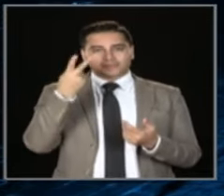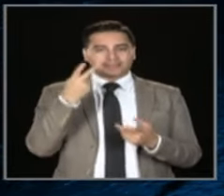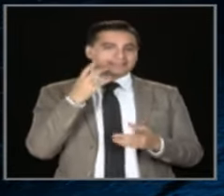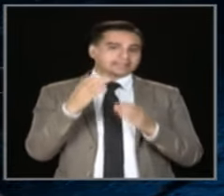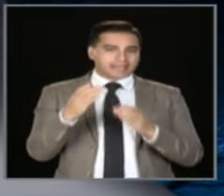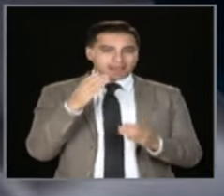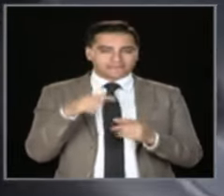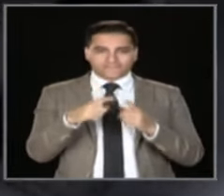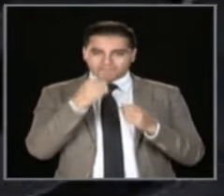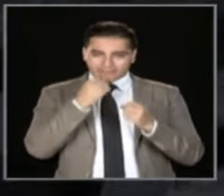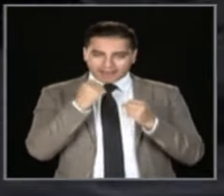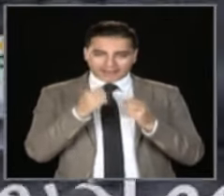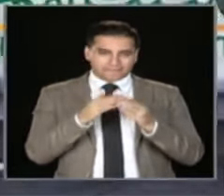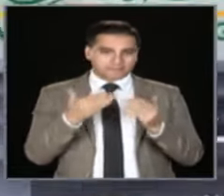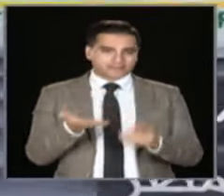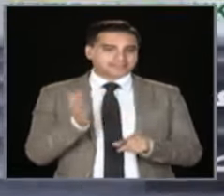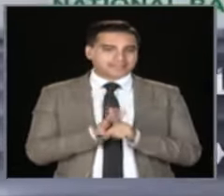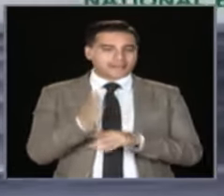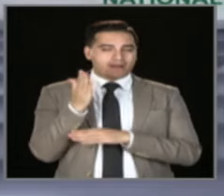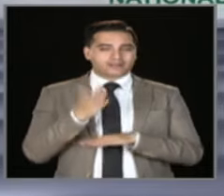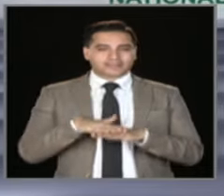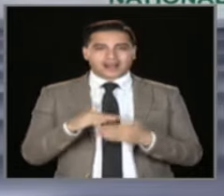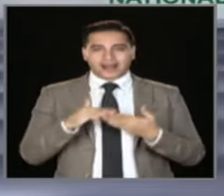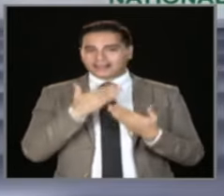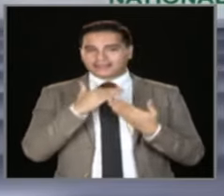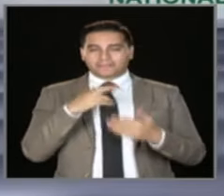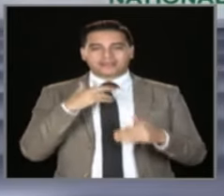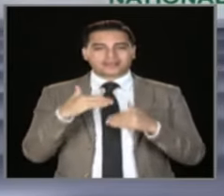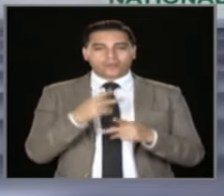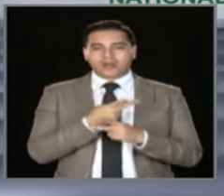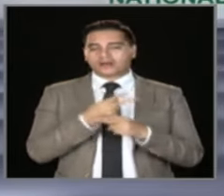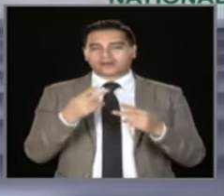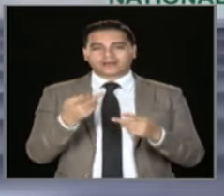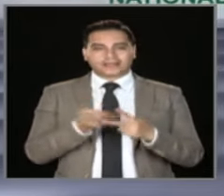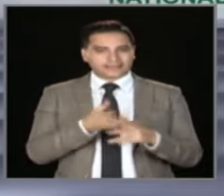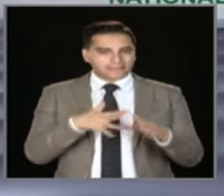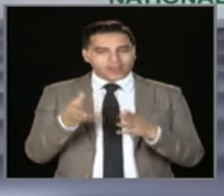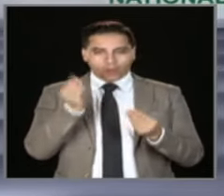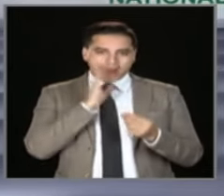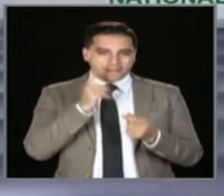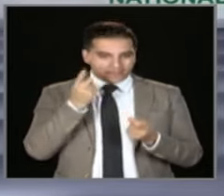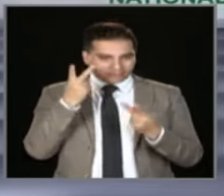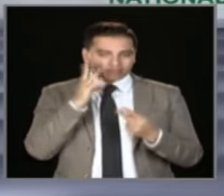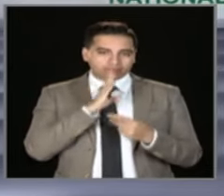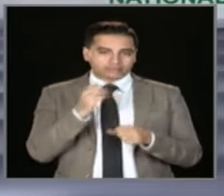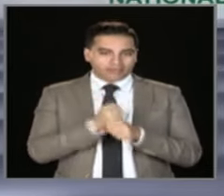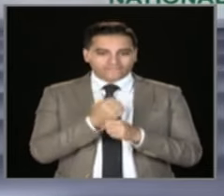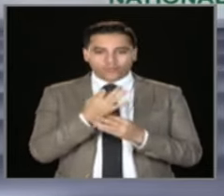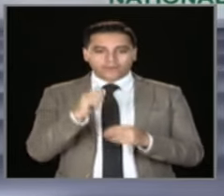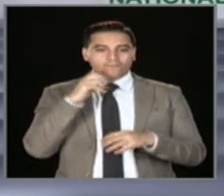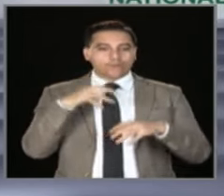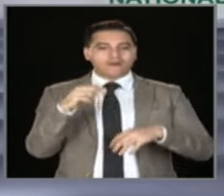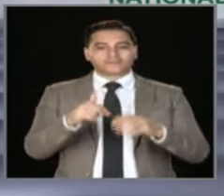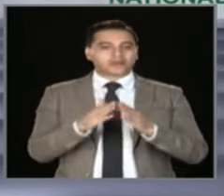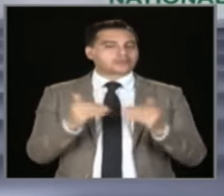2375 نقطة. في خزنة البنك الأهلي المصري الداعم الرئيسي لاحتياجات ذوي الهمم اجتماعياً وعلمياً وثقافياً ومهنياً في